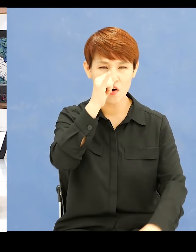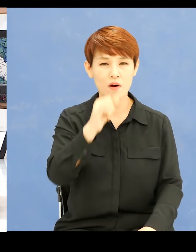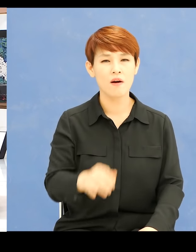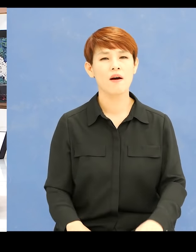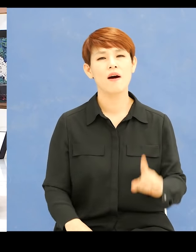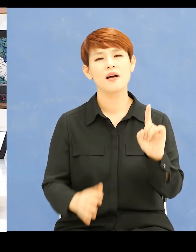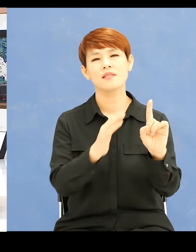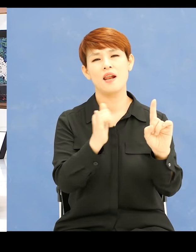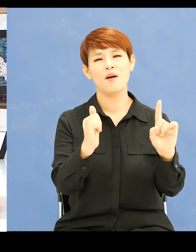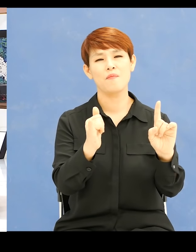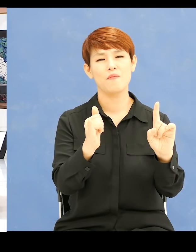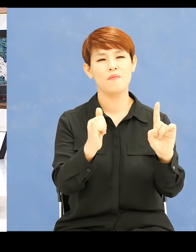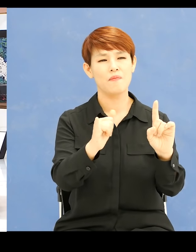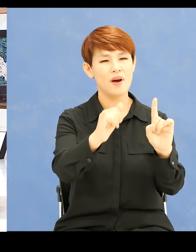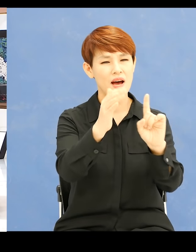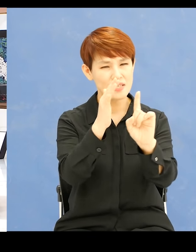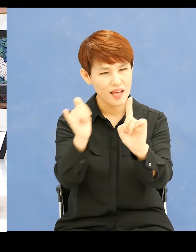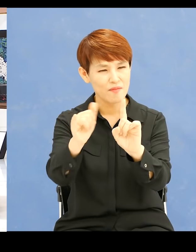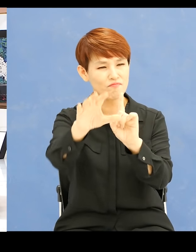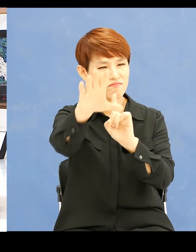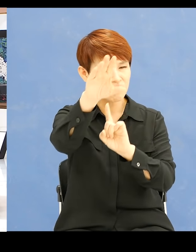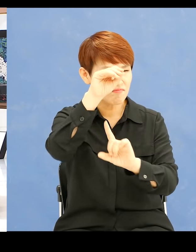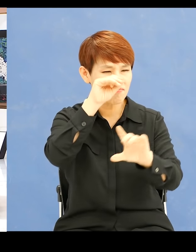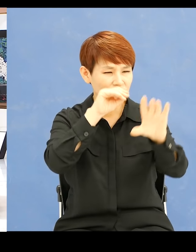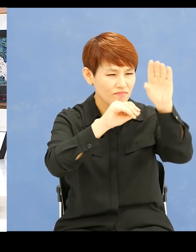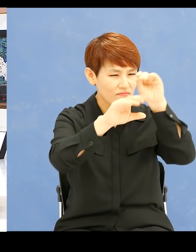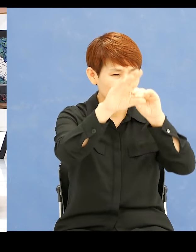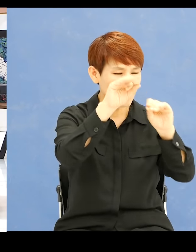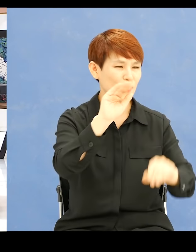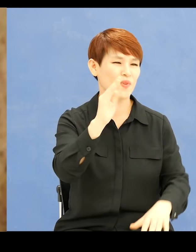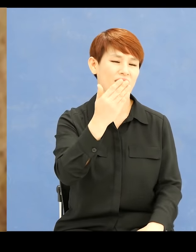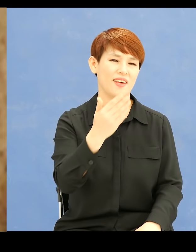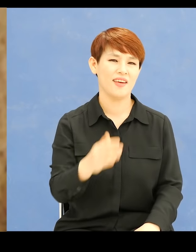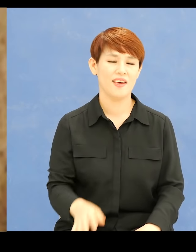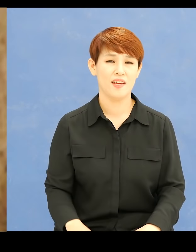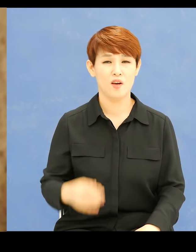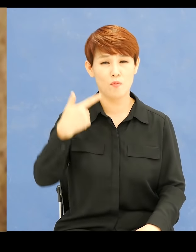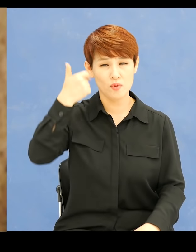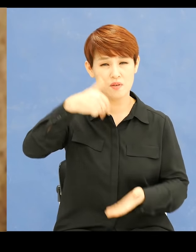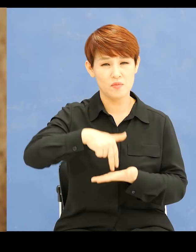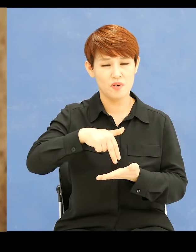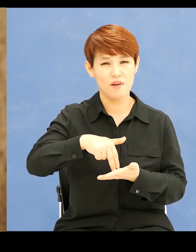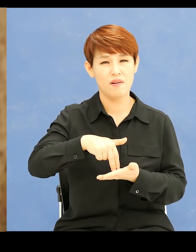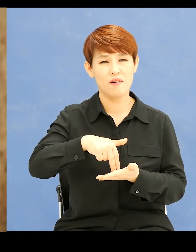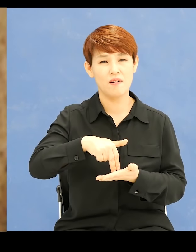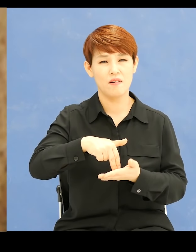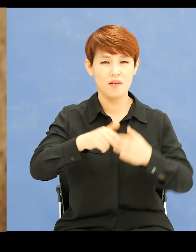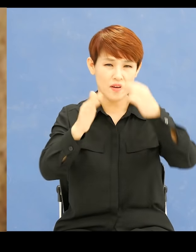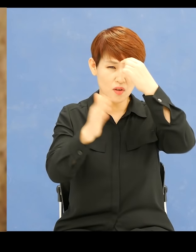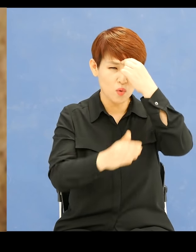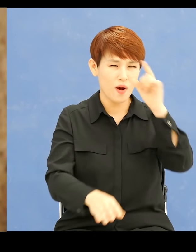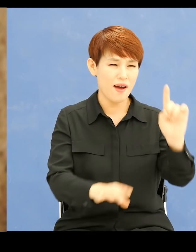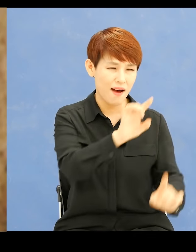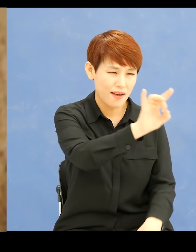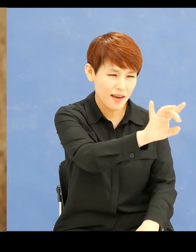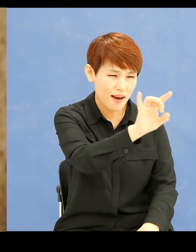네. 한 사람이 들어오더라고요 그때. 근데 이제 목사가 한 사람 한 사람 영혼이 들어오니까